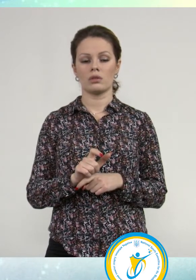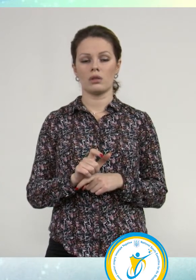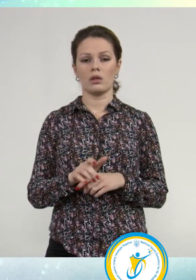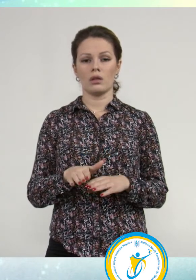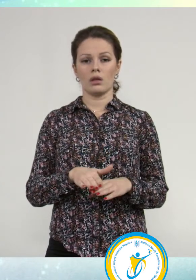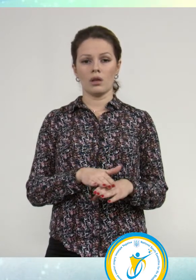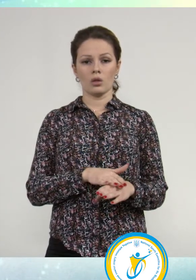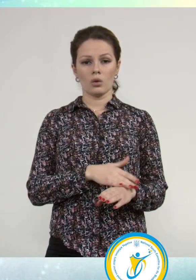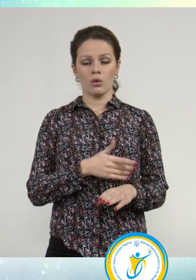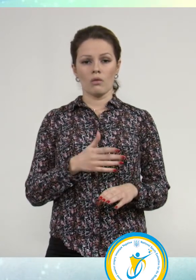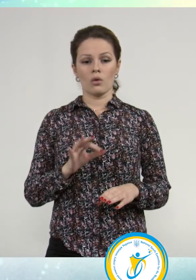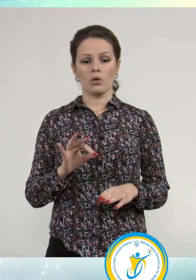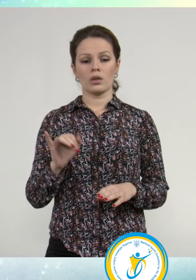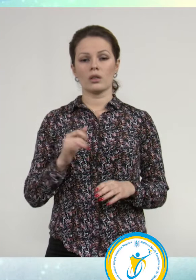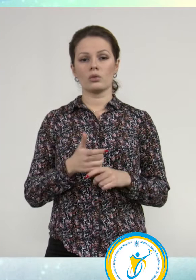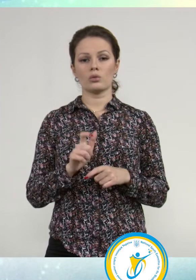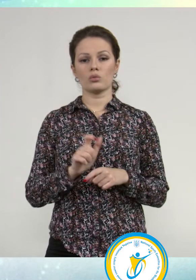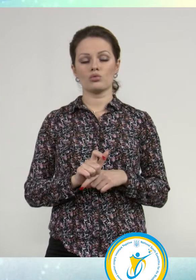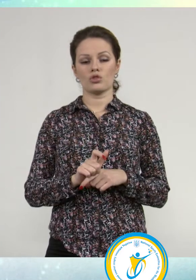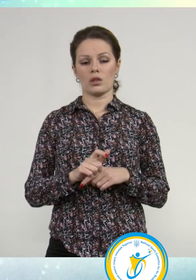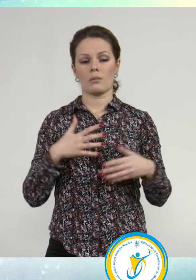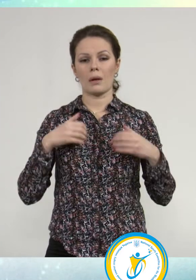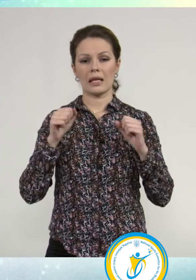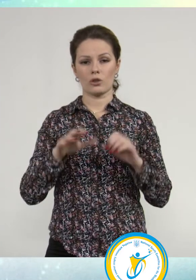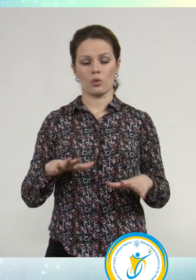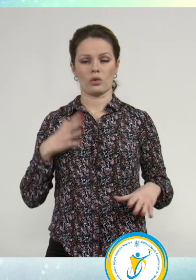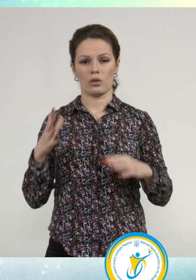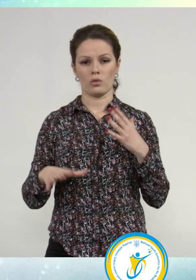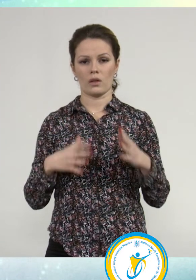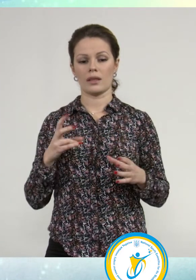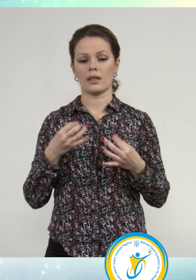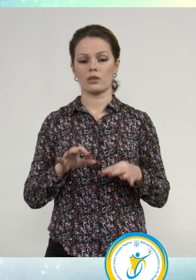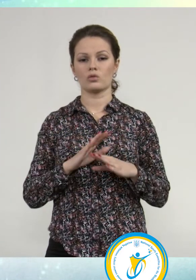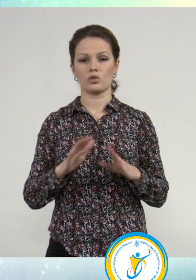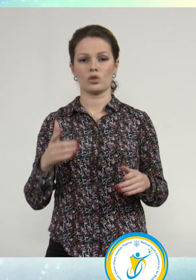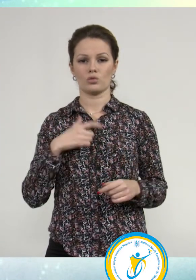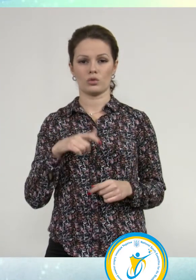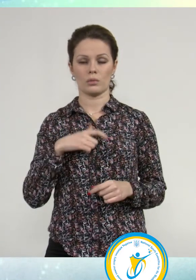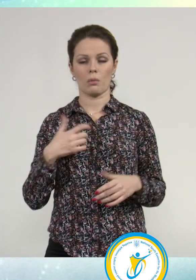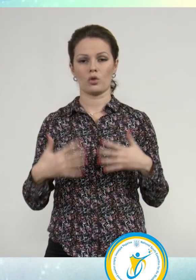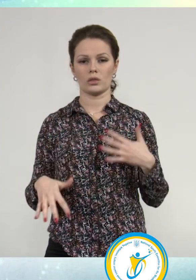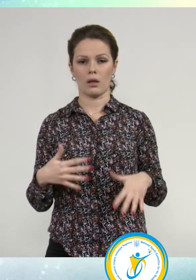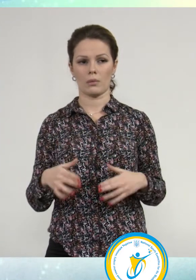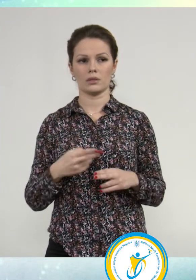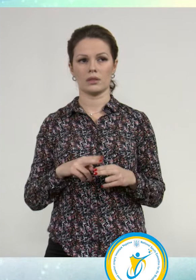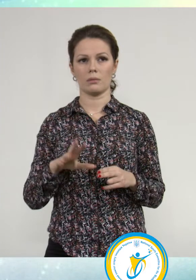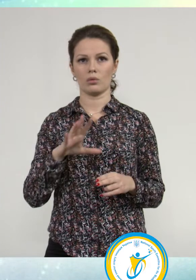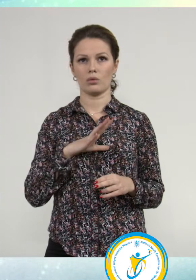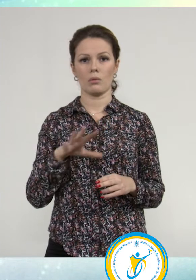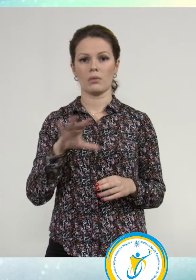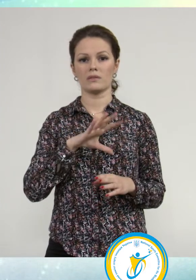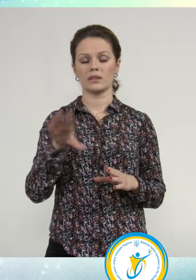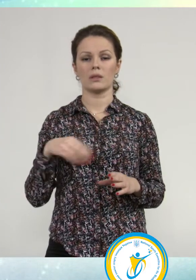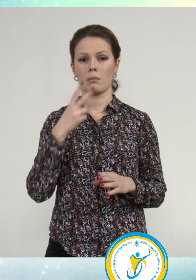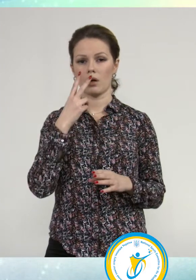довго і дуже плідно тренувалися, не дозволяючи собі послаблень. Це було, ну, ми всі